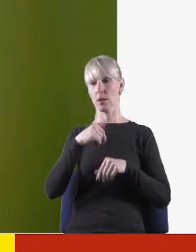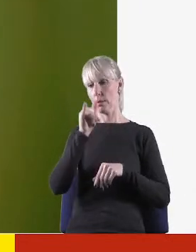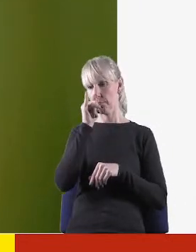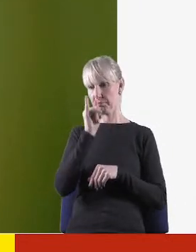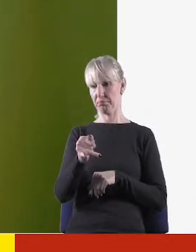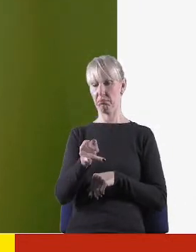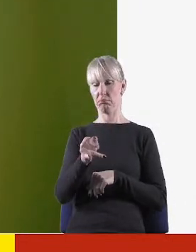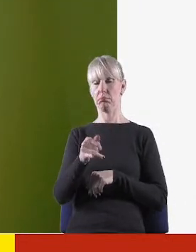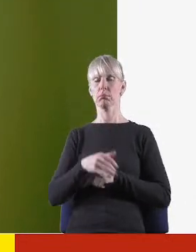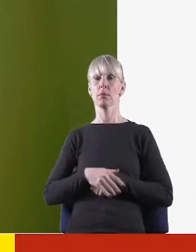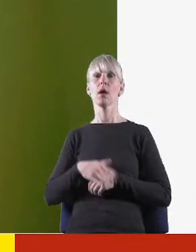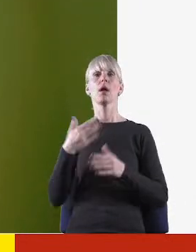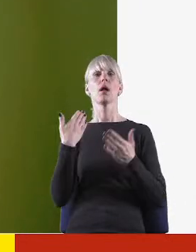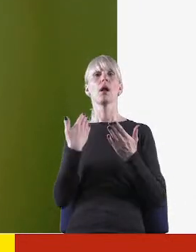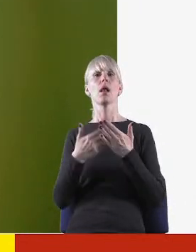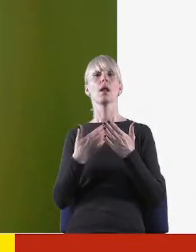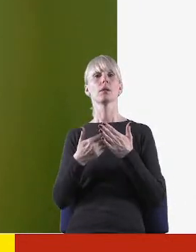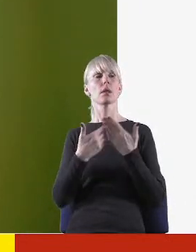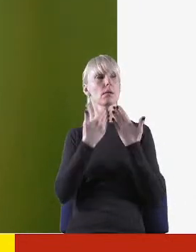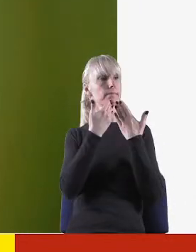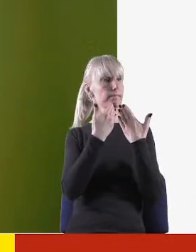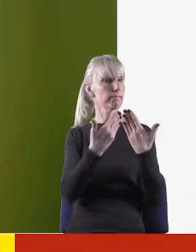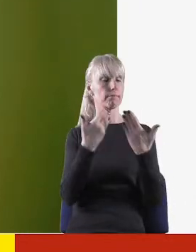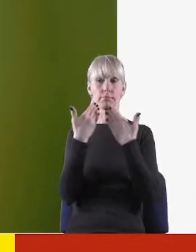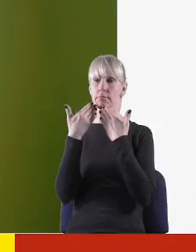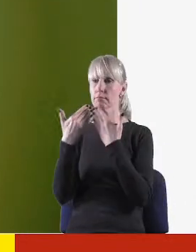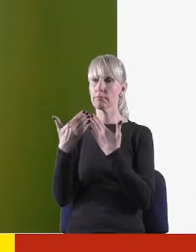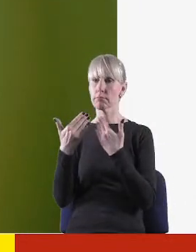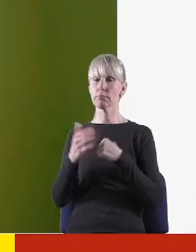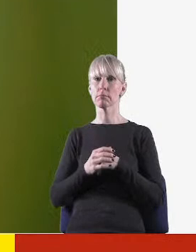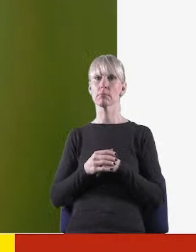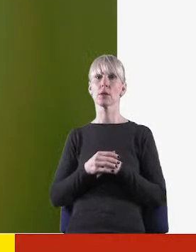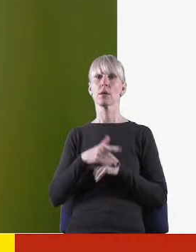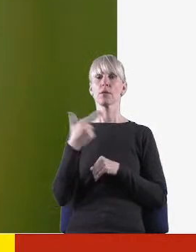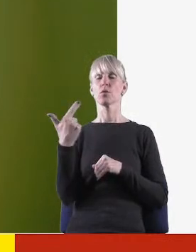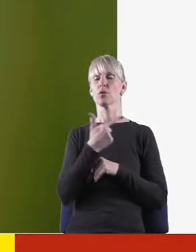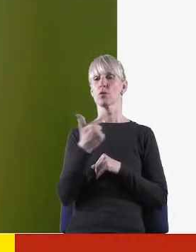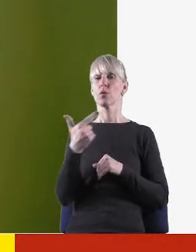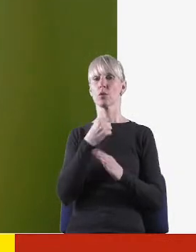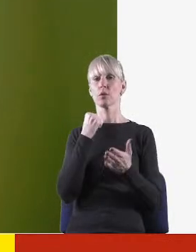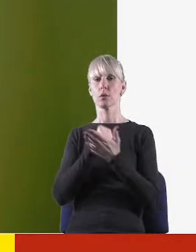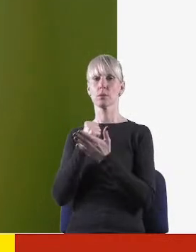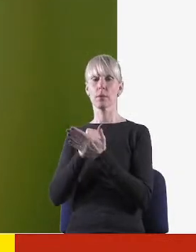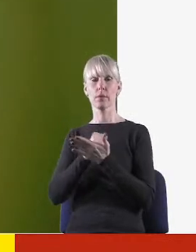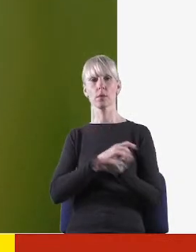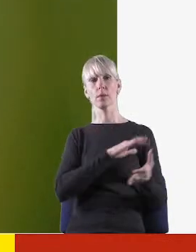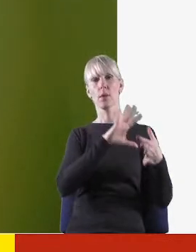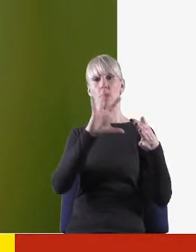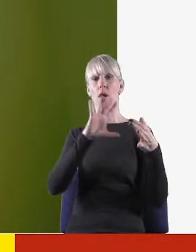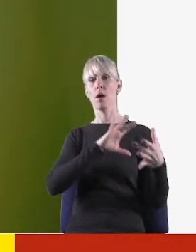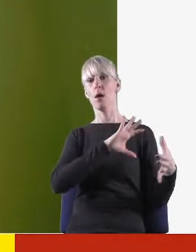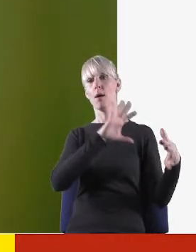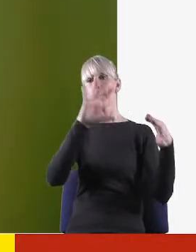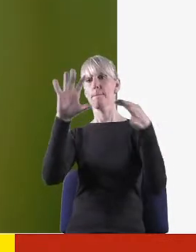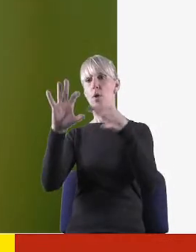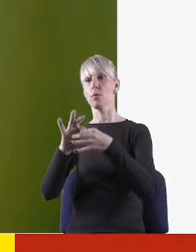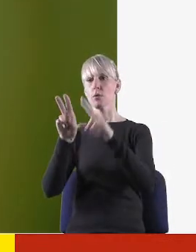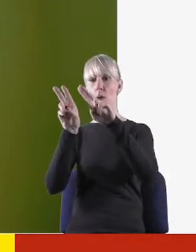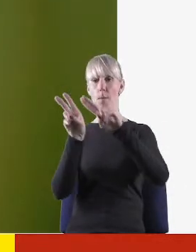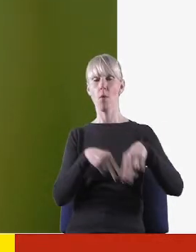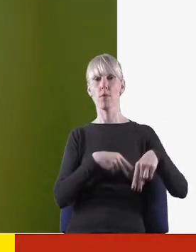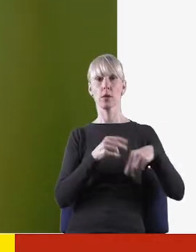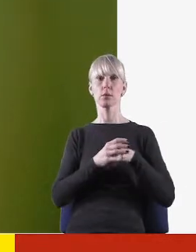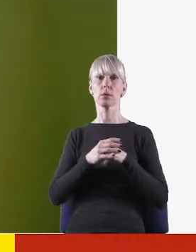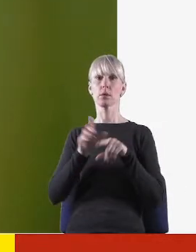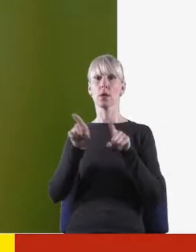możliwe. Więc uprzejmie serdecznie proszę o zwrócenie uwagi na to, żeby też takie połączenie powrotne się znalazło.